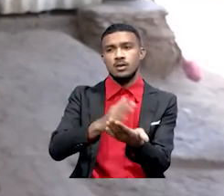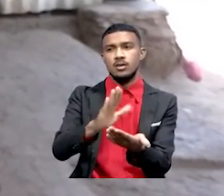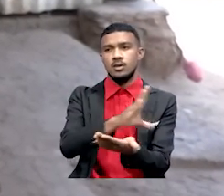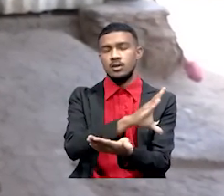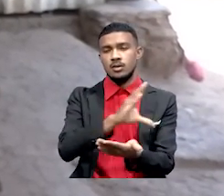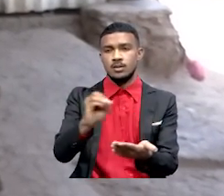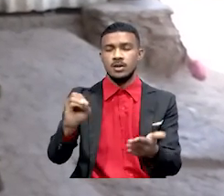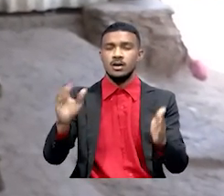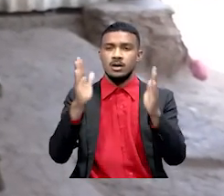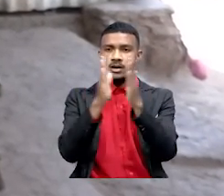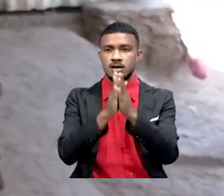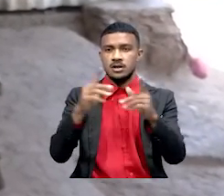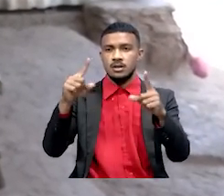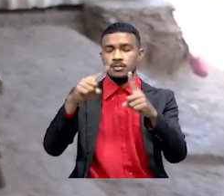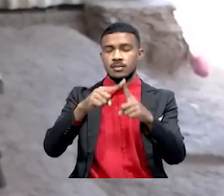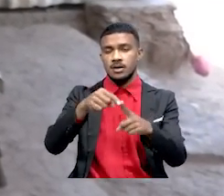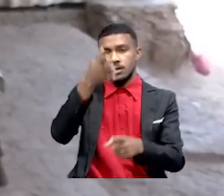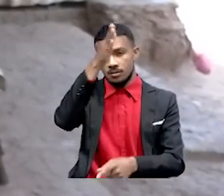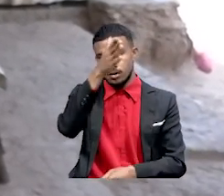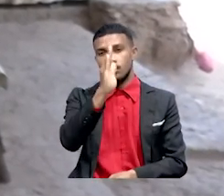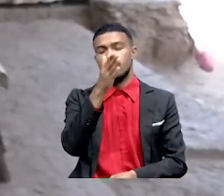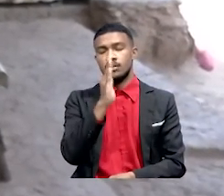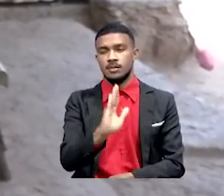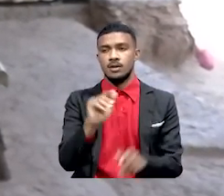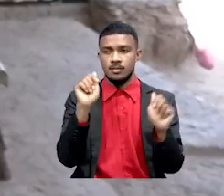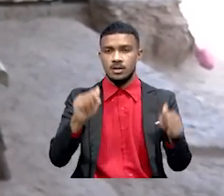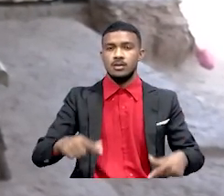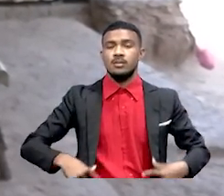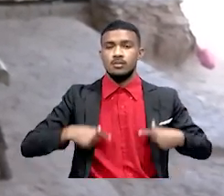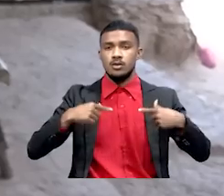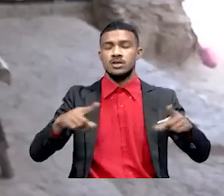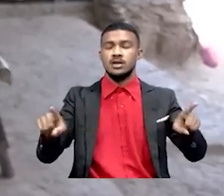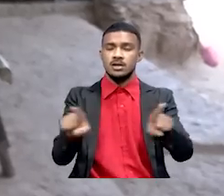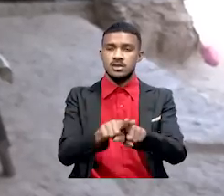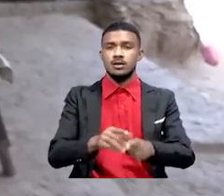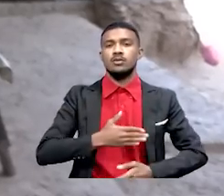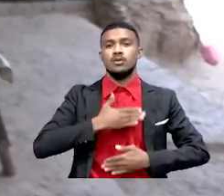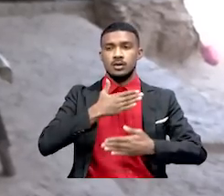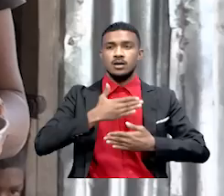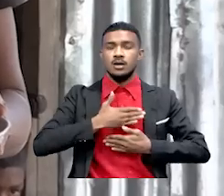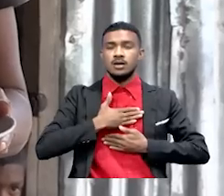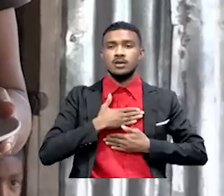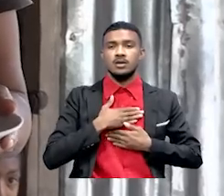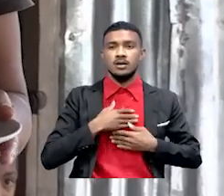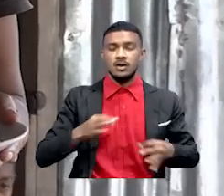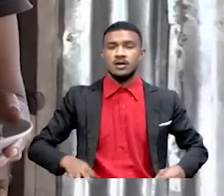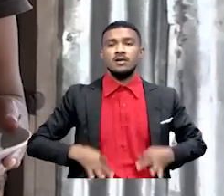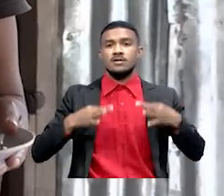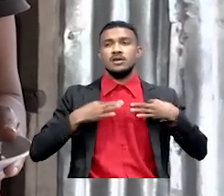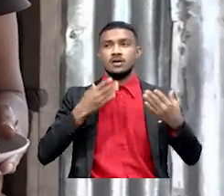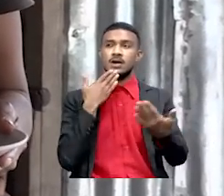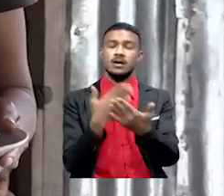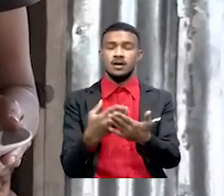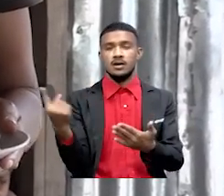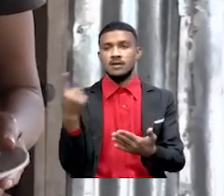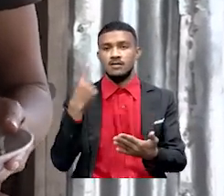pareza bermaroma para min walu ansan mori san san contenti e sin dia no faden tamba li wale nen